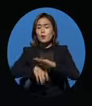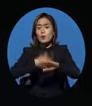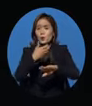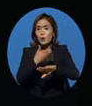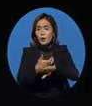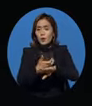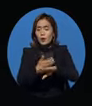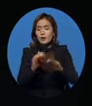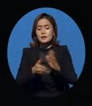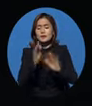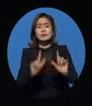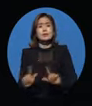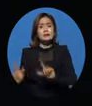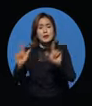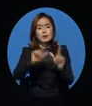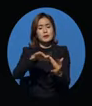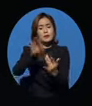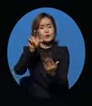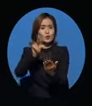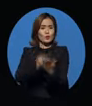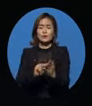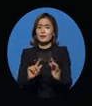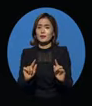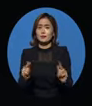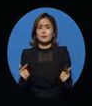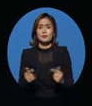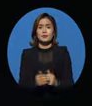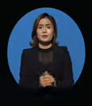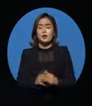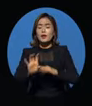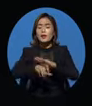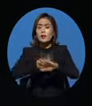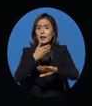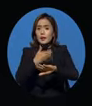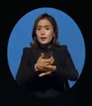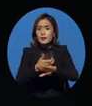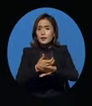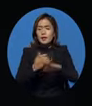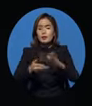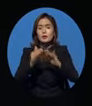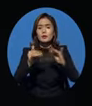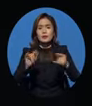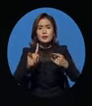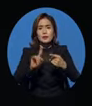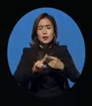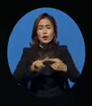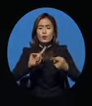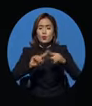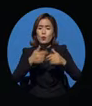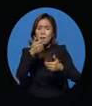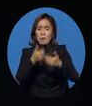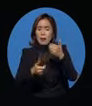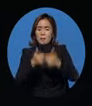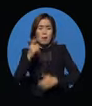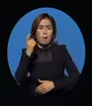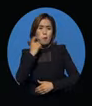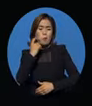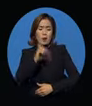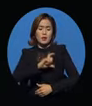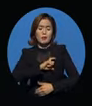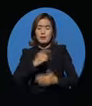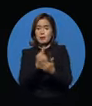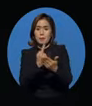민생은 선택의 문제가 아닙니다 개혁 때 민생 친 문 대비 문이라는 가짜 프레임에서